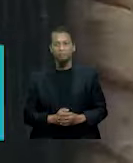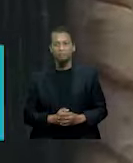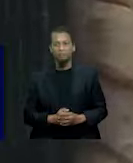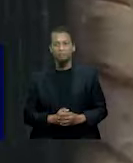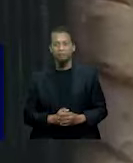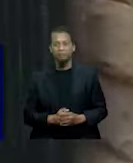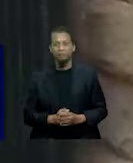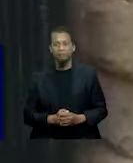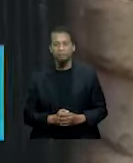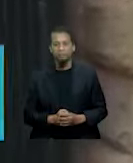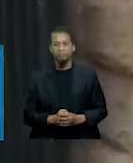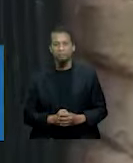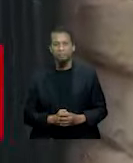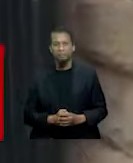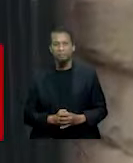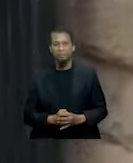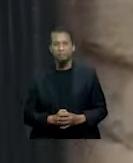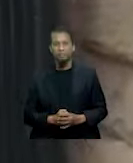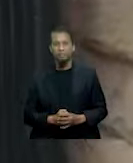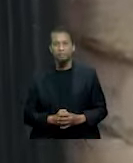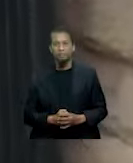Denny Irwansyah, iNews melaporkan.